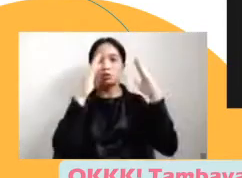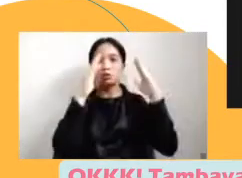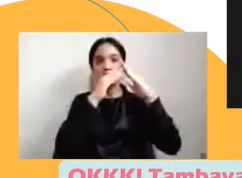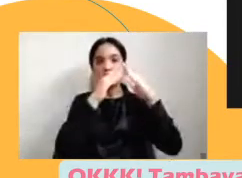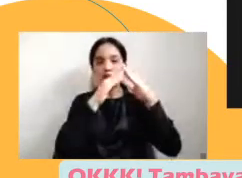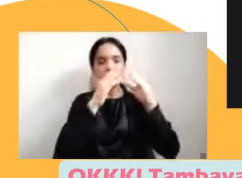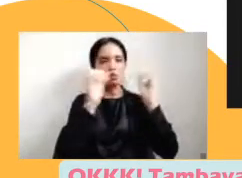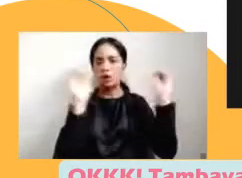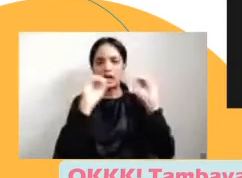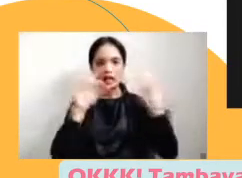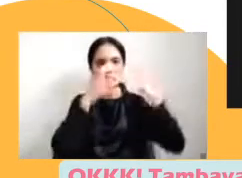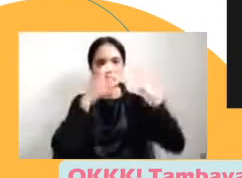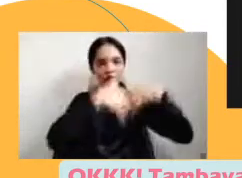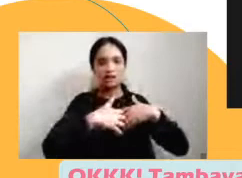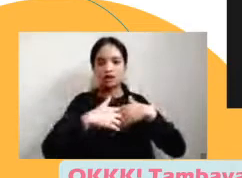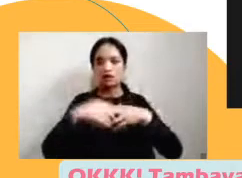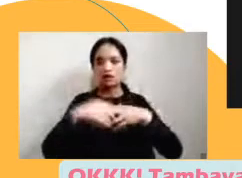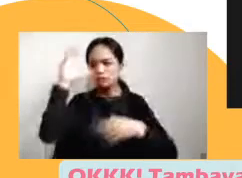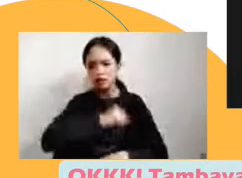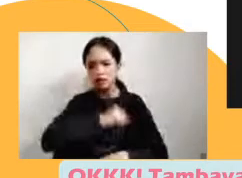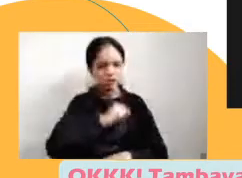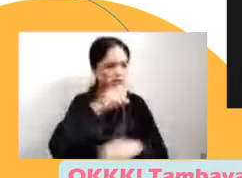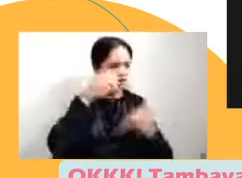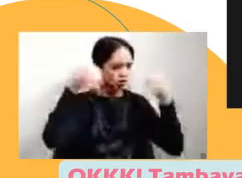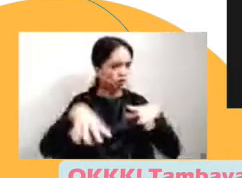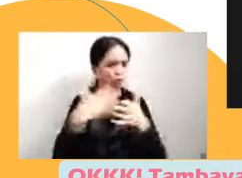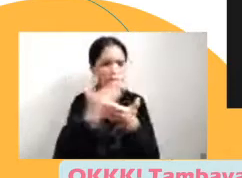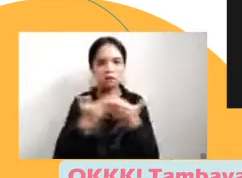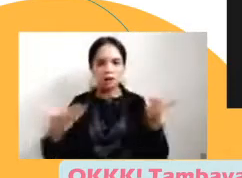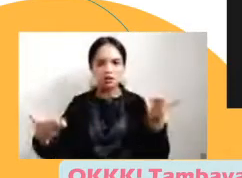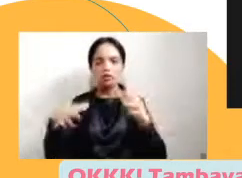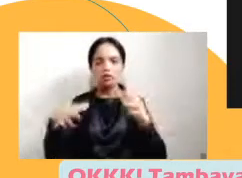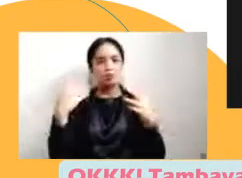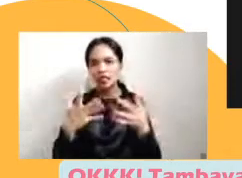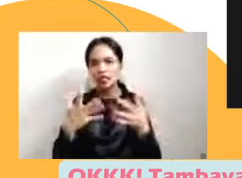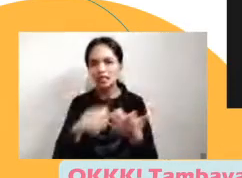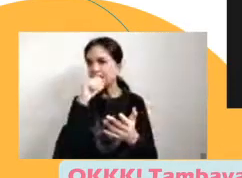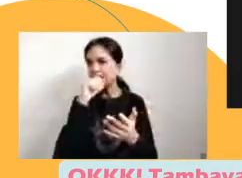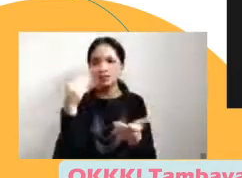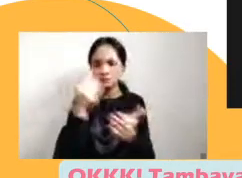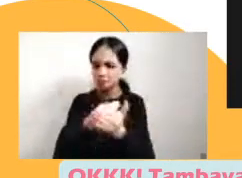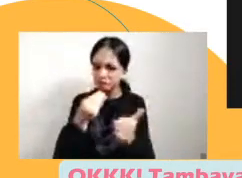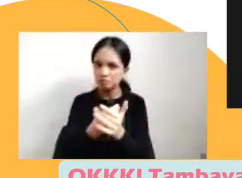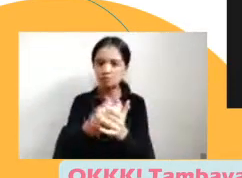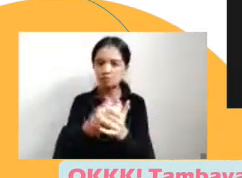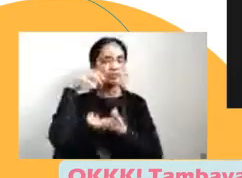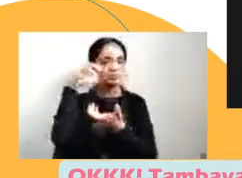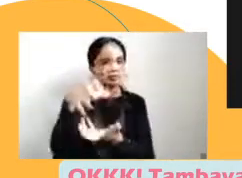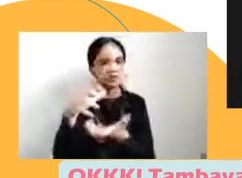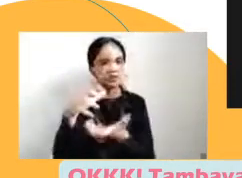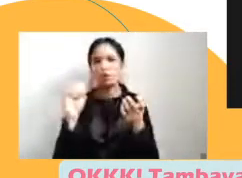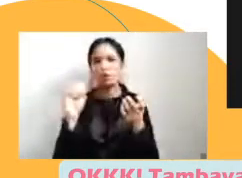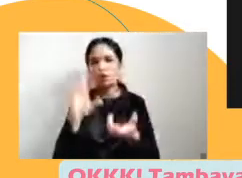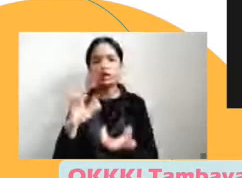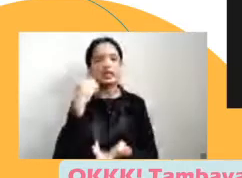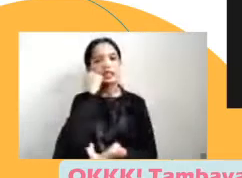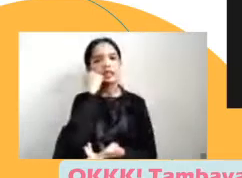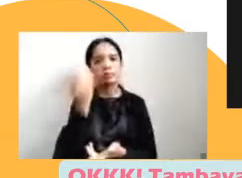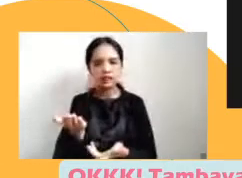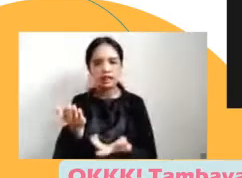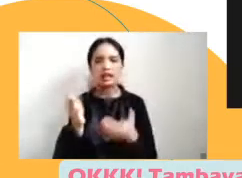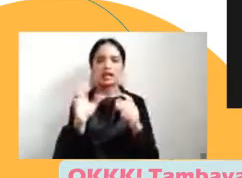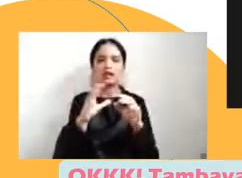nawawalan tayo ng gamit, nawawalan tayo ng yaman, or nawawalan tayo ng mga mahal sa buhay, no?